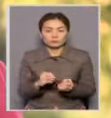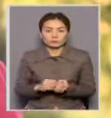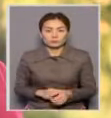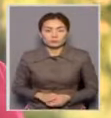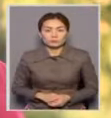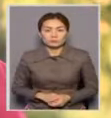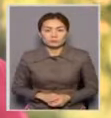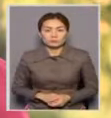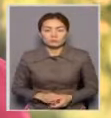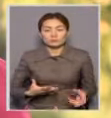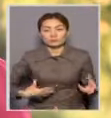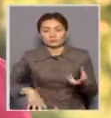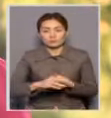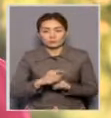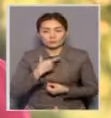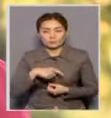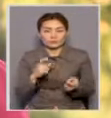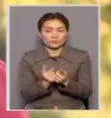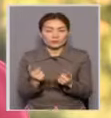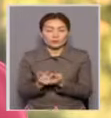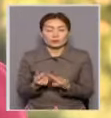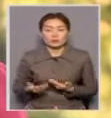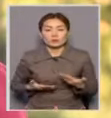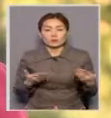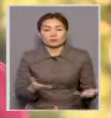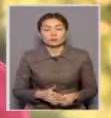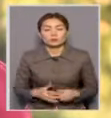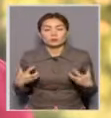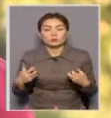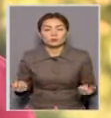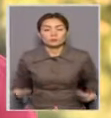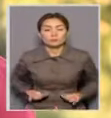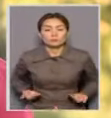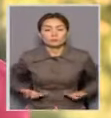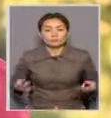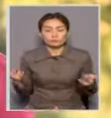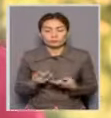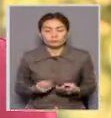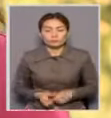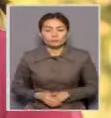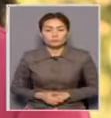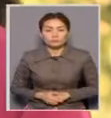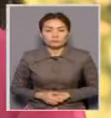Сондықтан мен барлық өзіміздің әріптестерімізді шақырар едім, салауатты өмір салтын ұстанып осындай